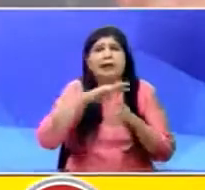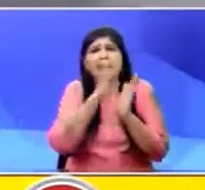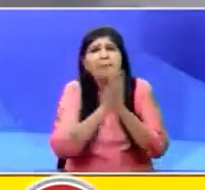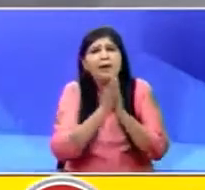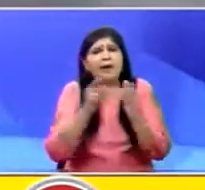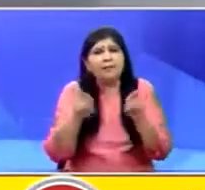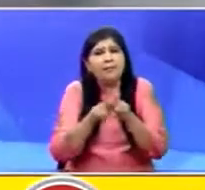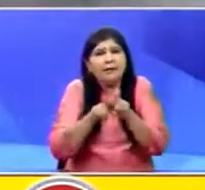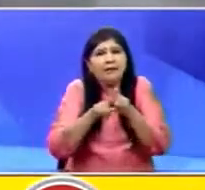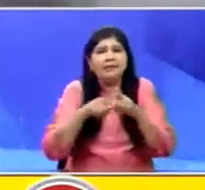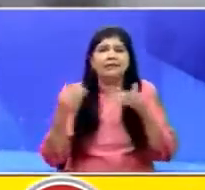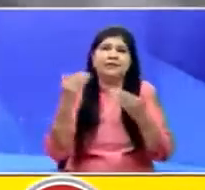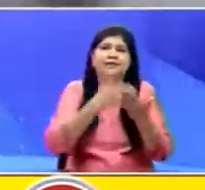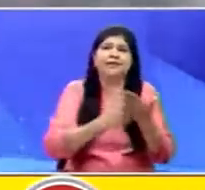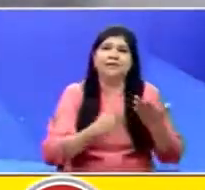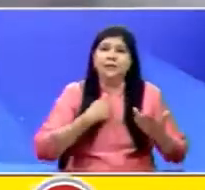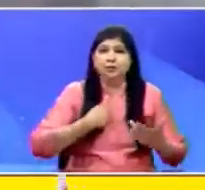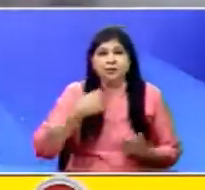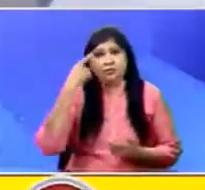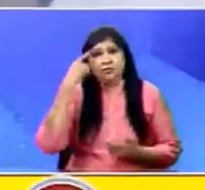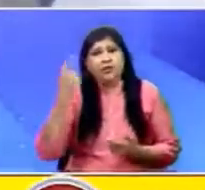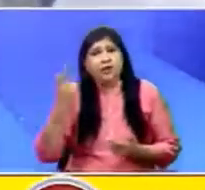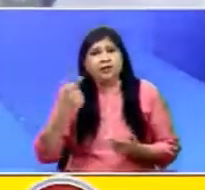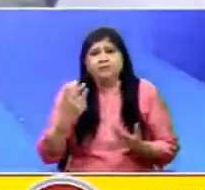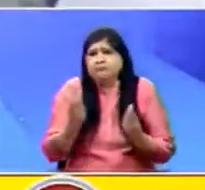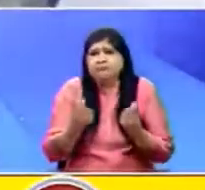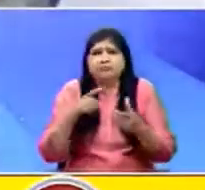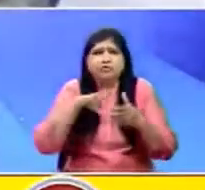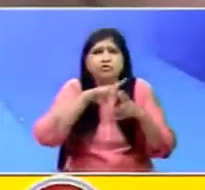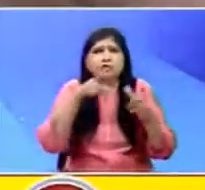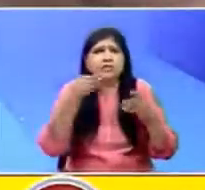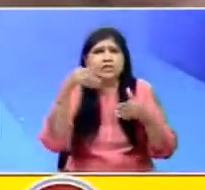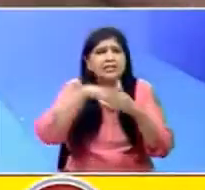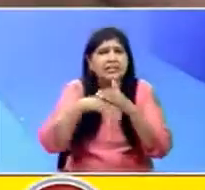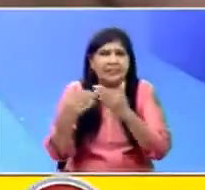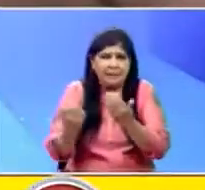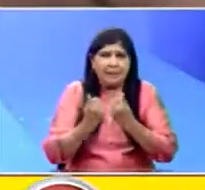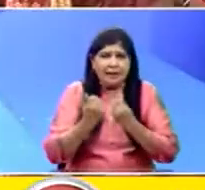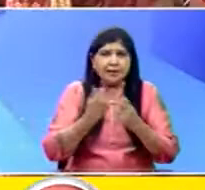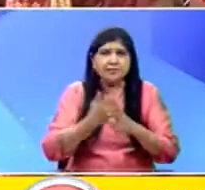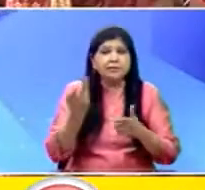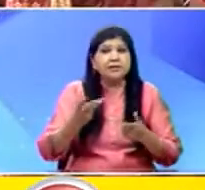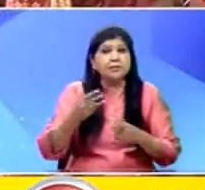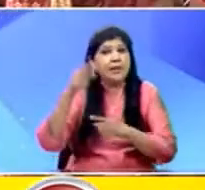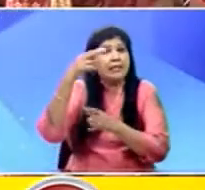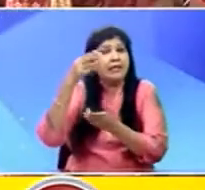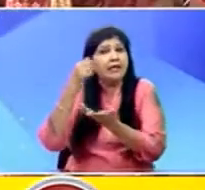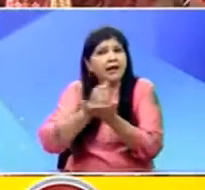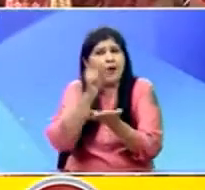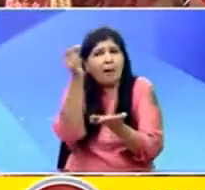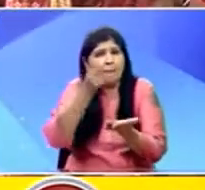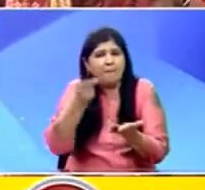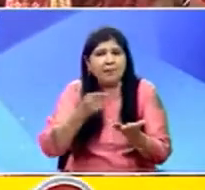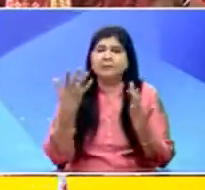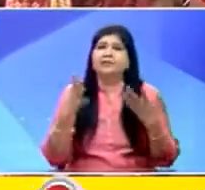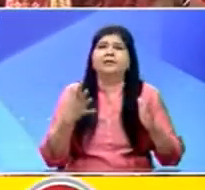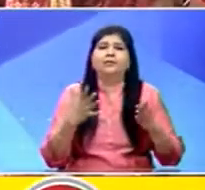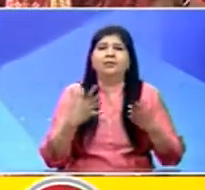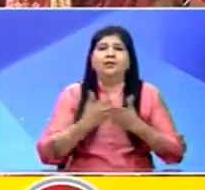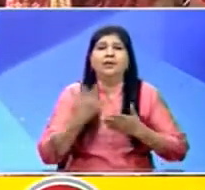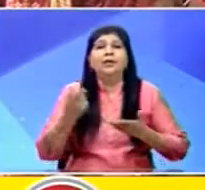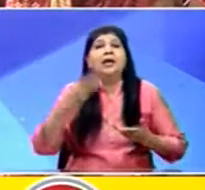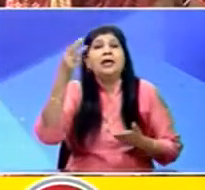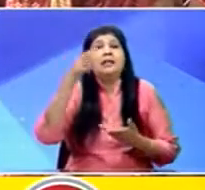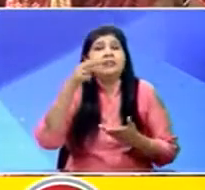है। मुझे ऐसा शायद ही कोई पत्र मिला हो जिस पर तिरंगा ना हो या